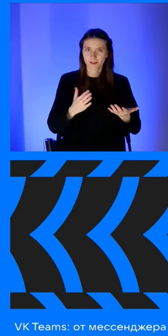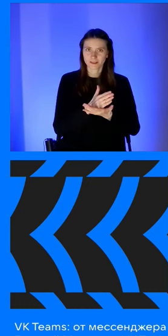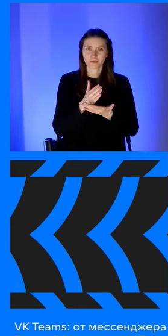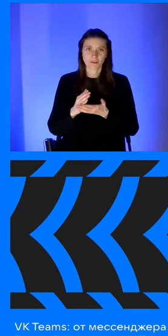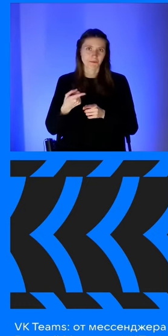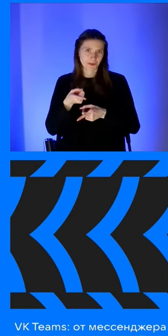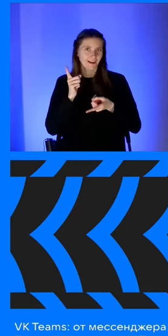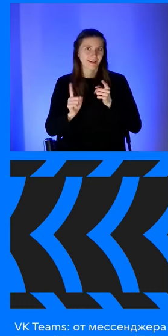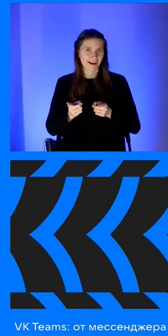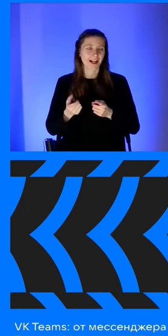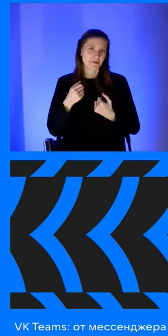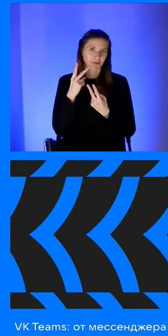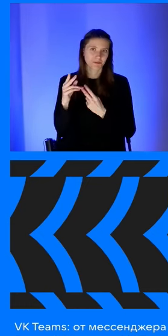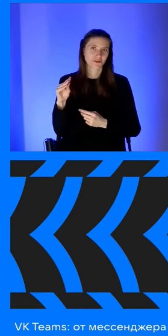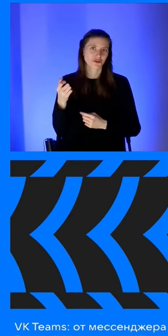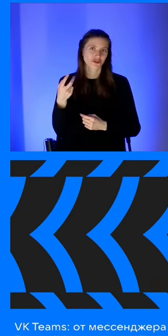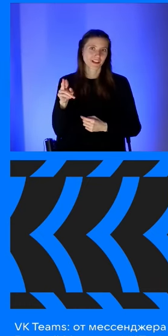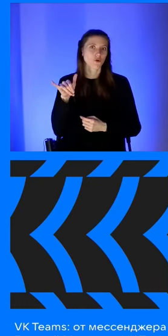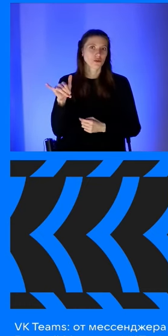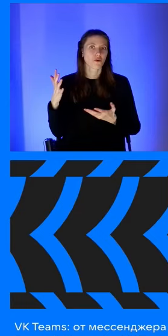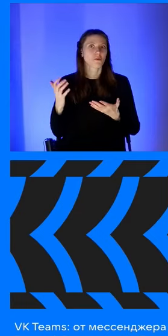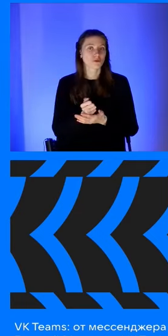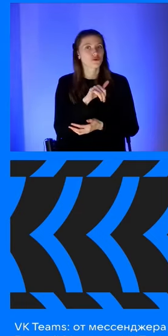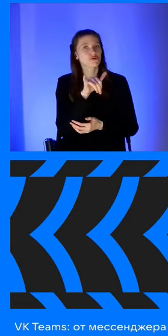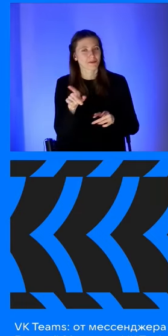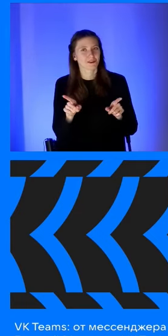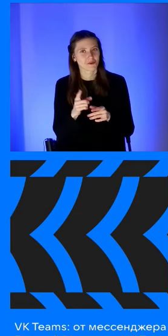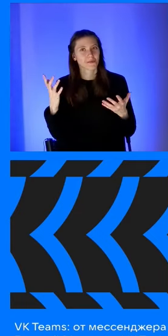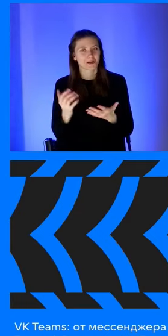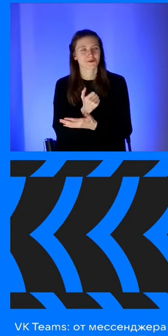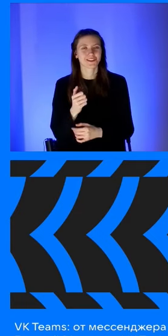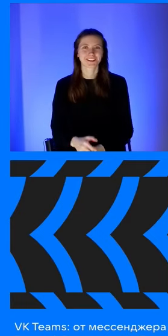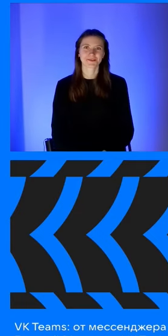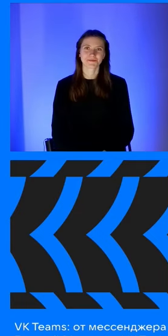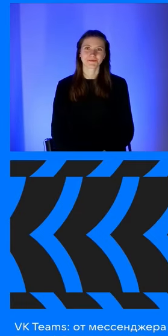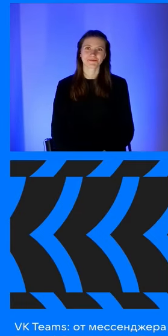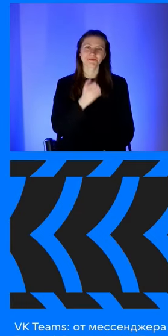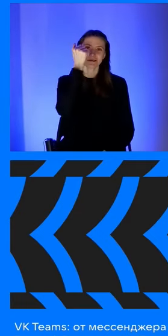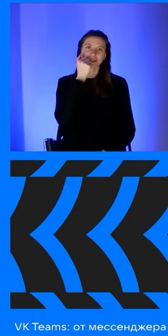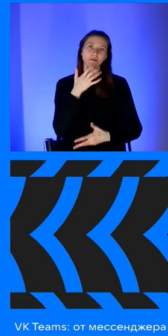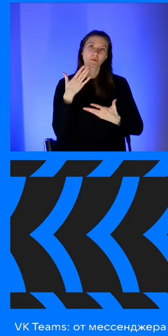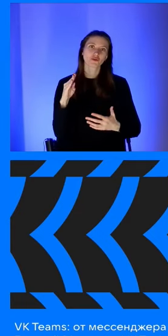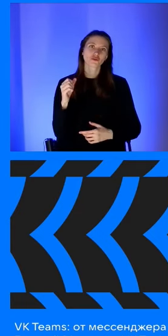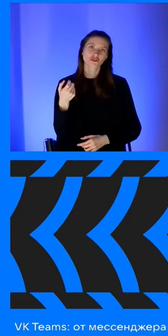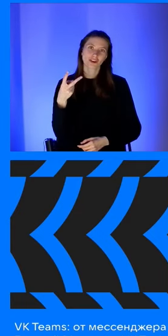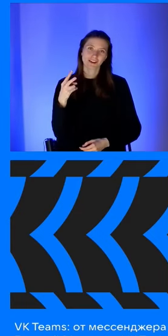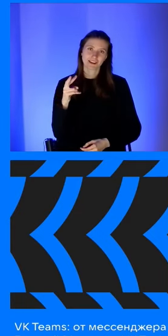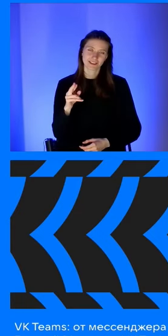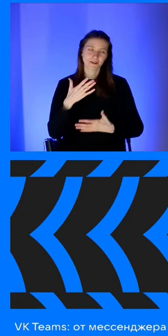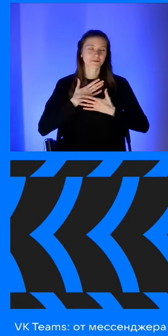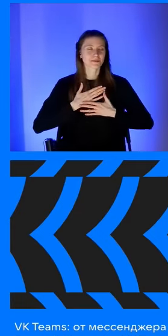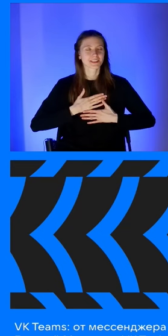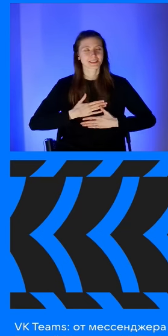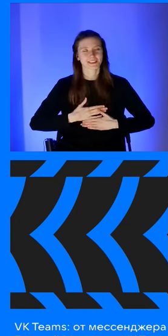реально. Посмотрите на Женю. У него получилось, получится и у тебя. Ну что ж, ребят, спасибо большое, Женя. Да. Реально